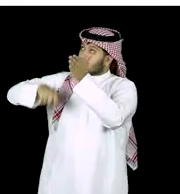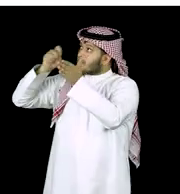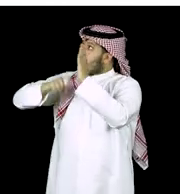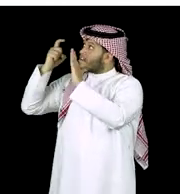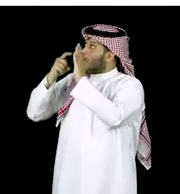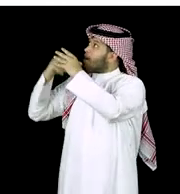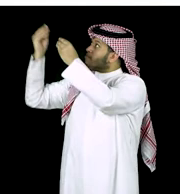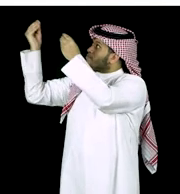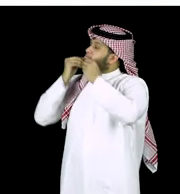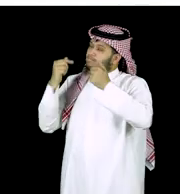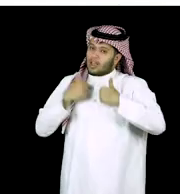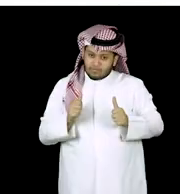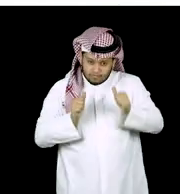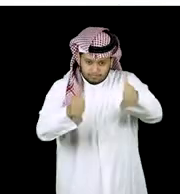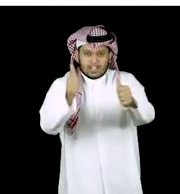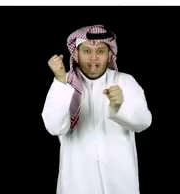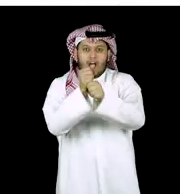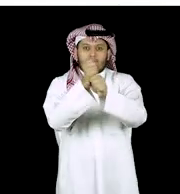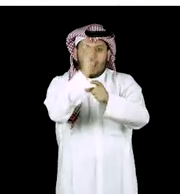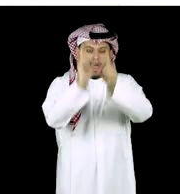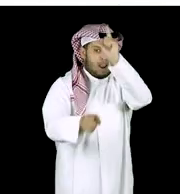التشريعية،